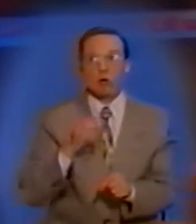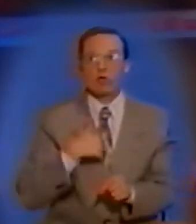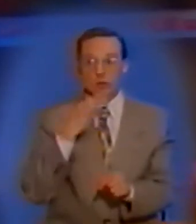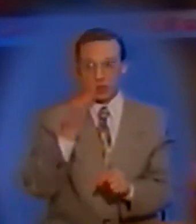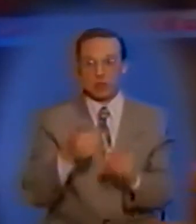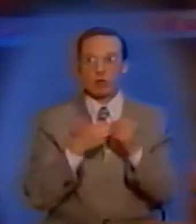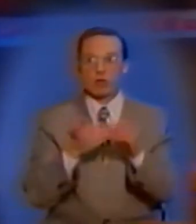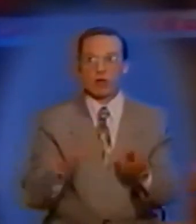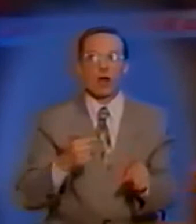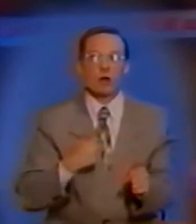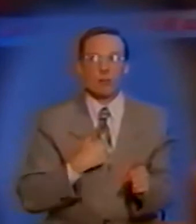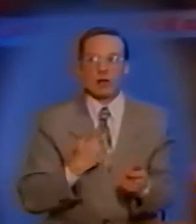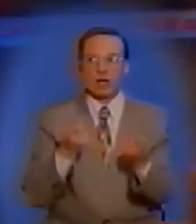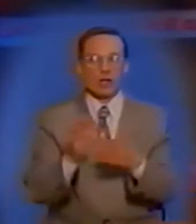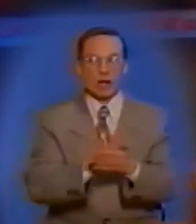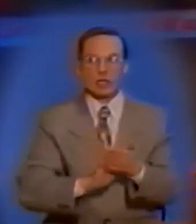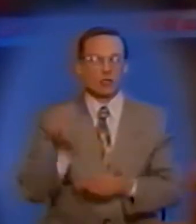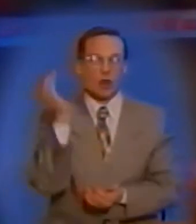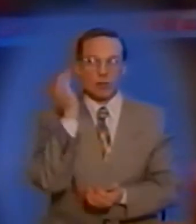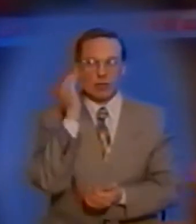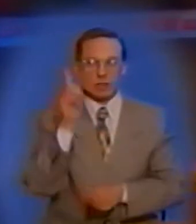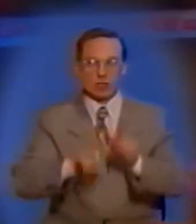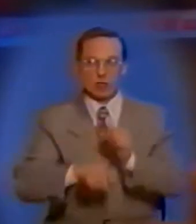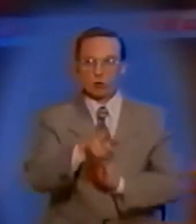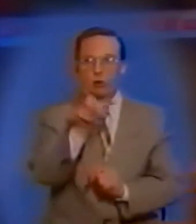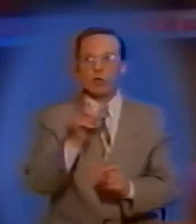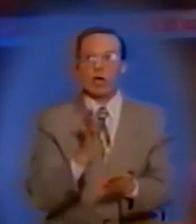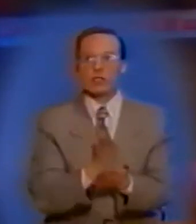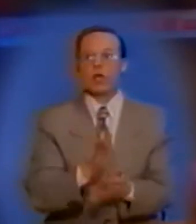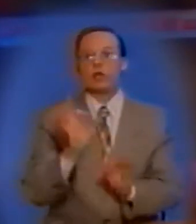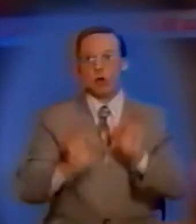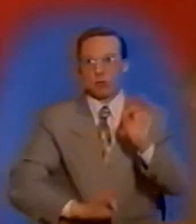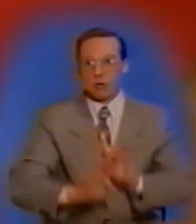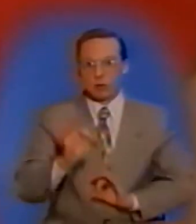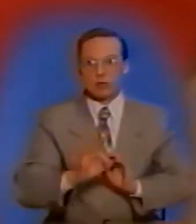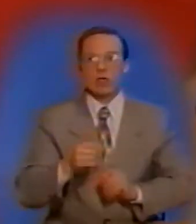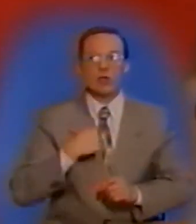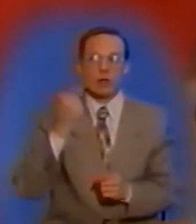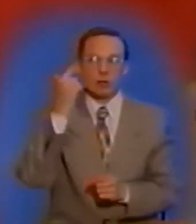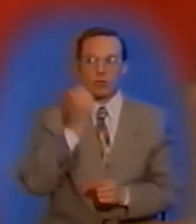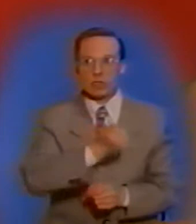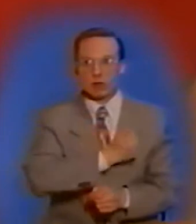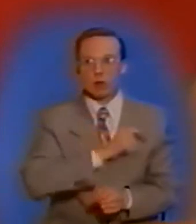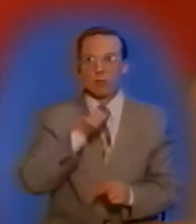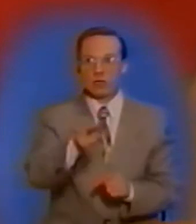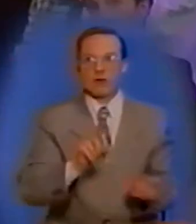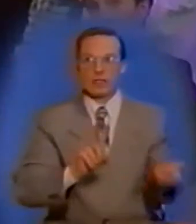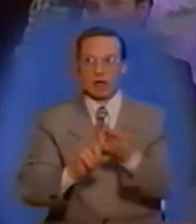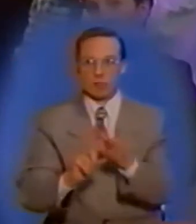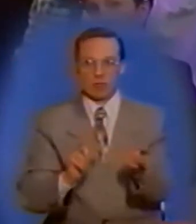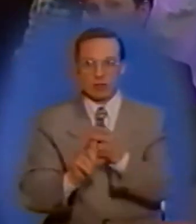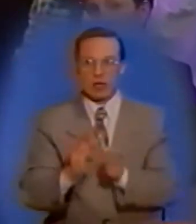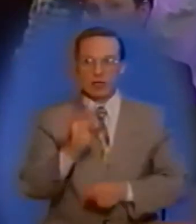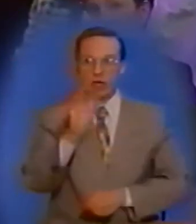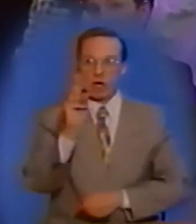pasakysiu atvirai, kad man nekiek, neminties. Jeigu tu esi keturiasus, man neminties nekyla, kad aš turėčiau prie tavęs kabintis.